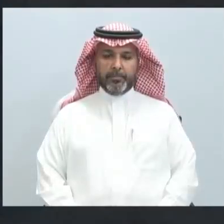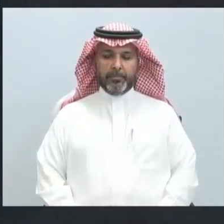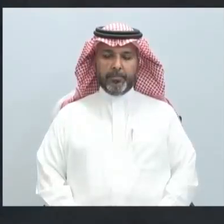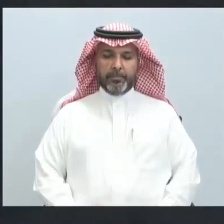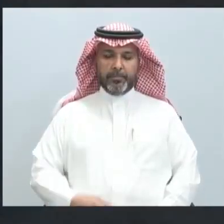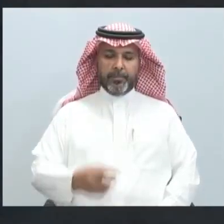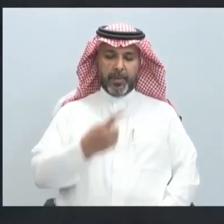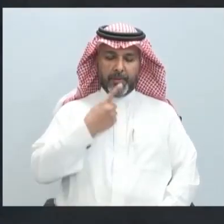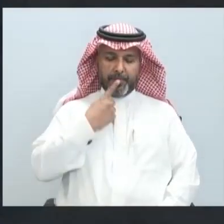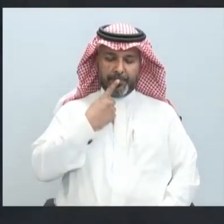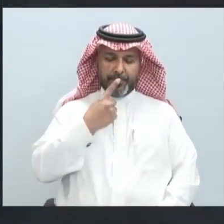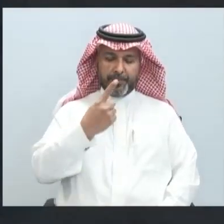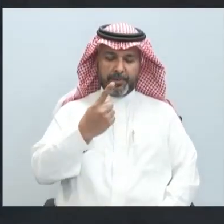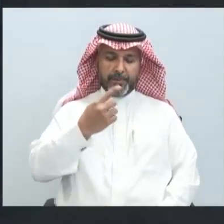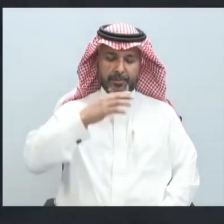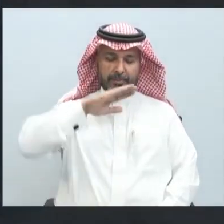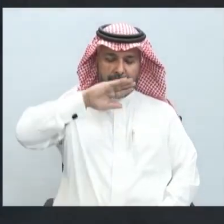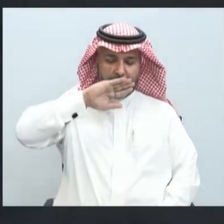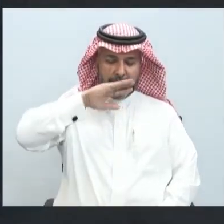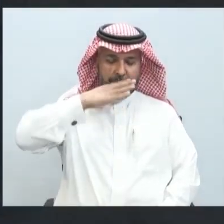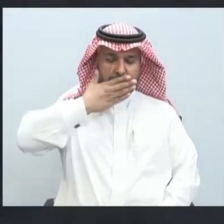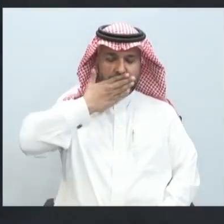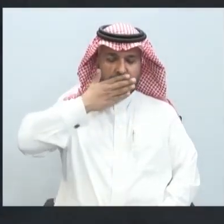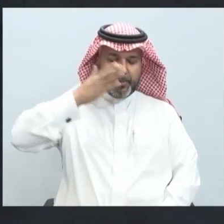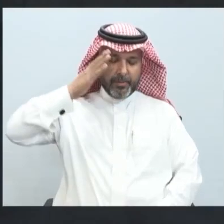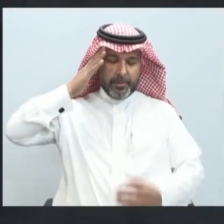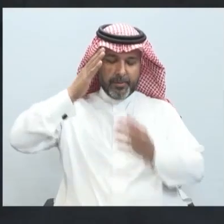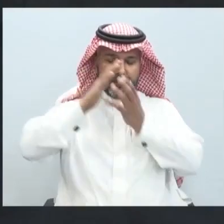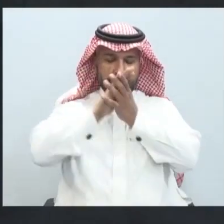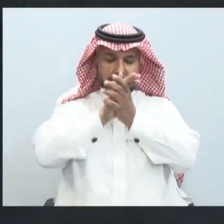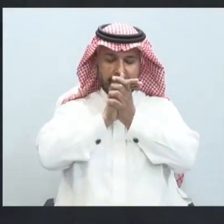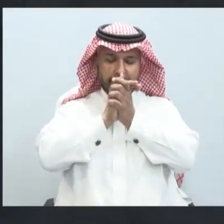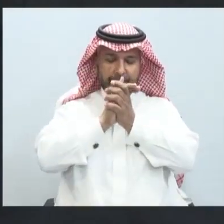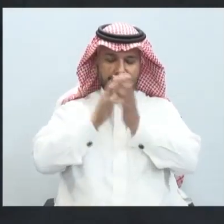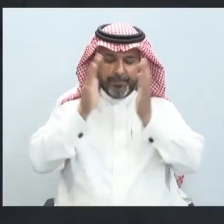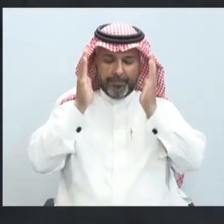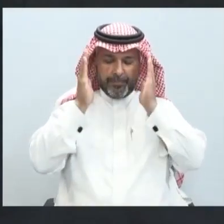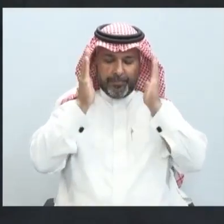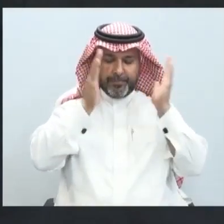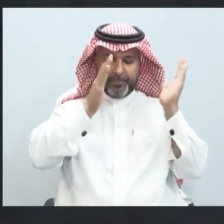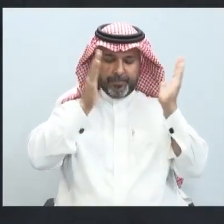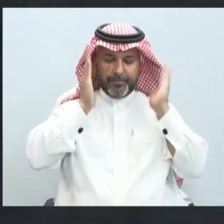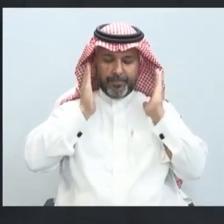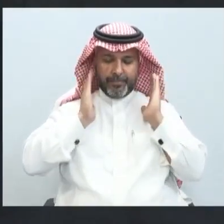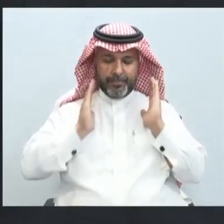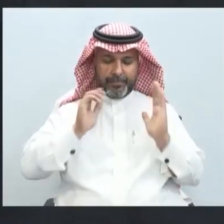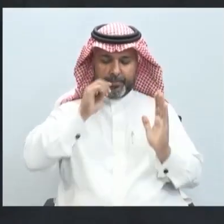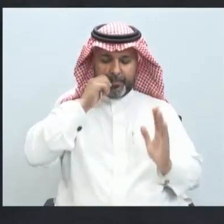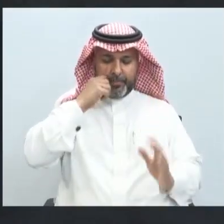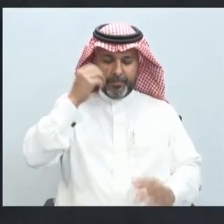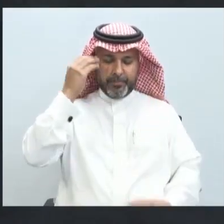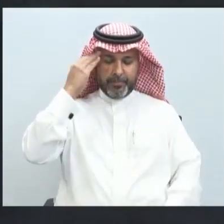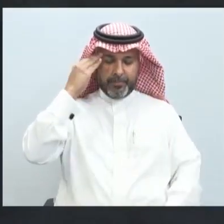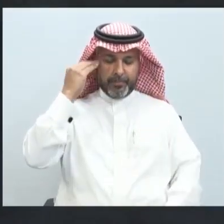بسم الله والحمد لله والصلاه والسلام على رسول الله طلابي وطالبات اهلا وسهلا بكم اليوم باذن الله سوف